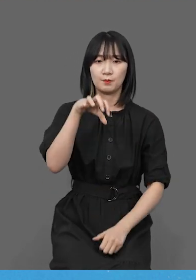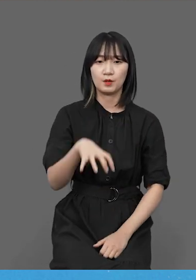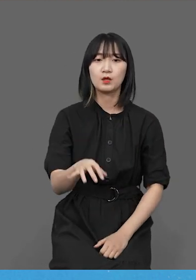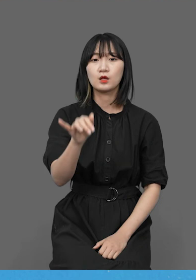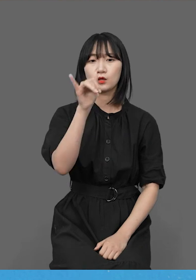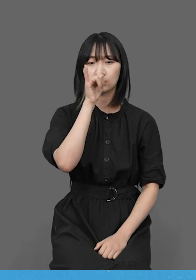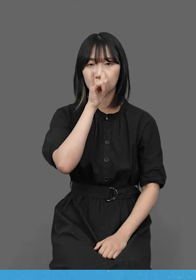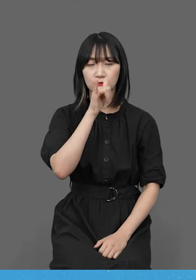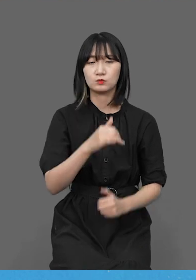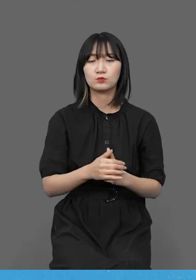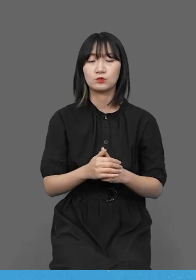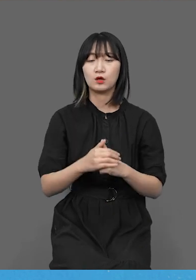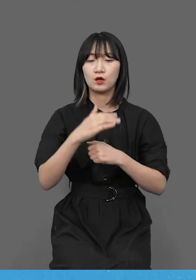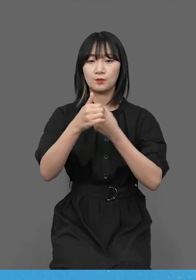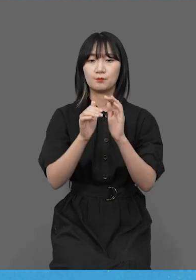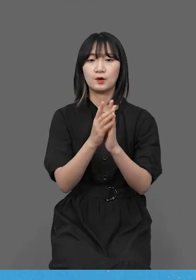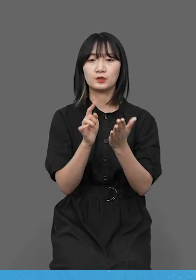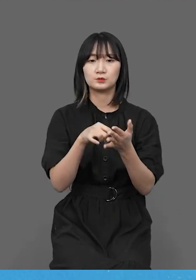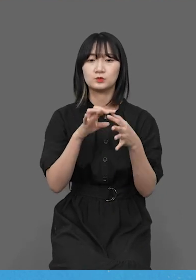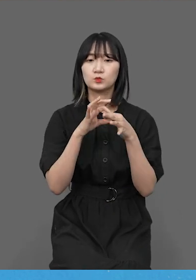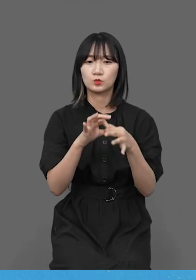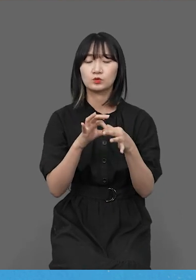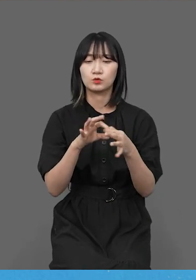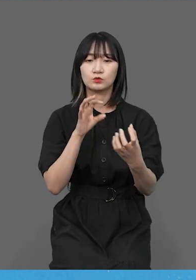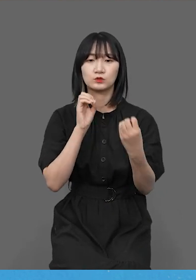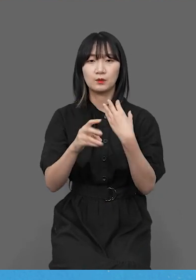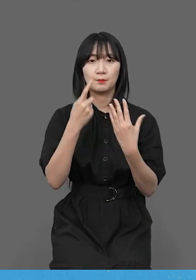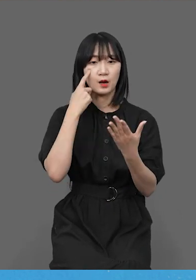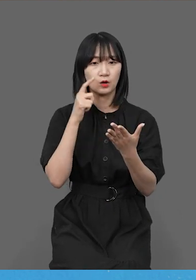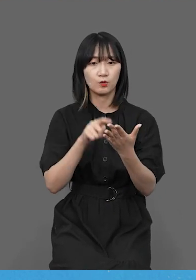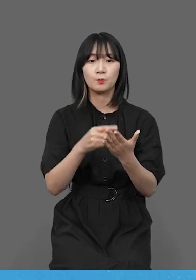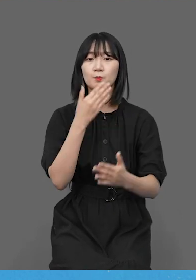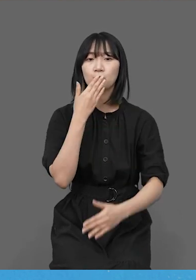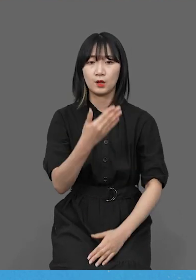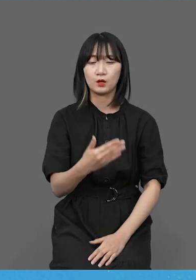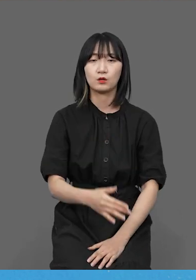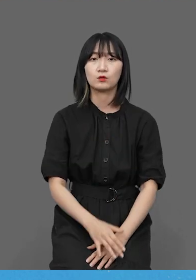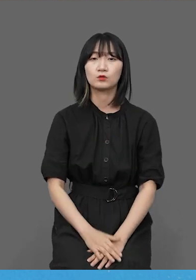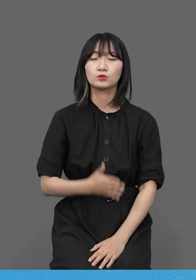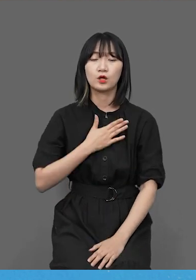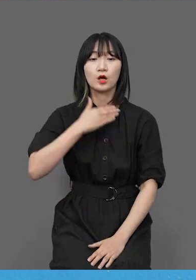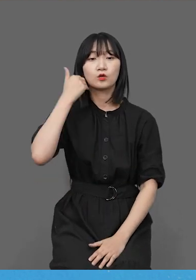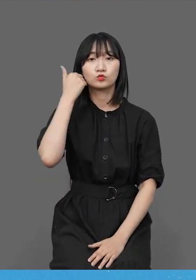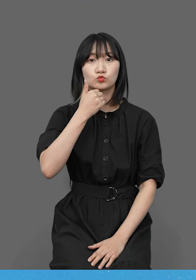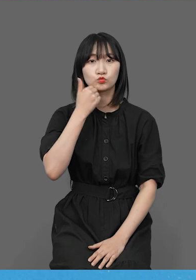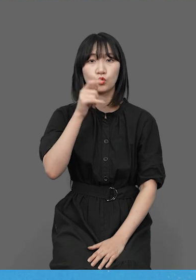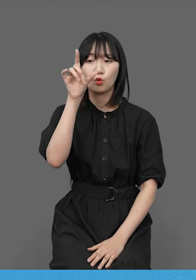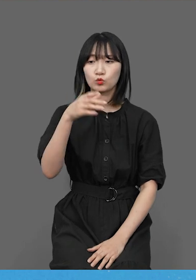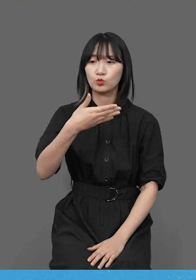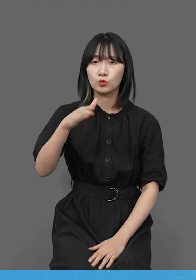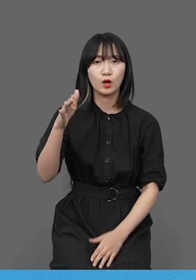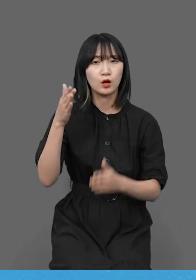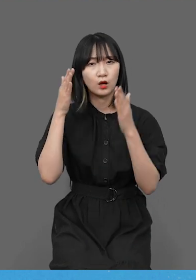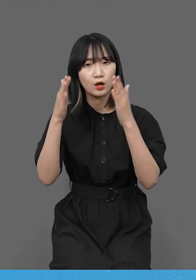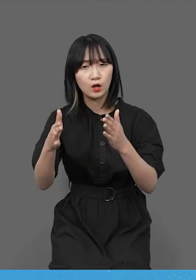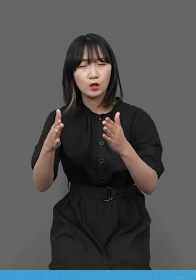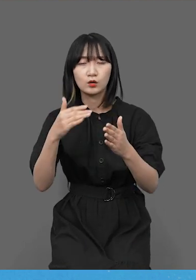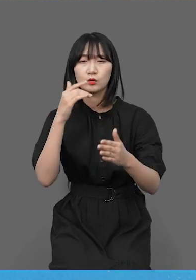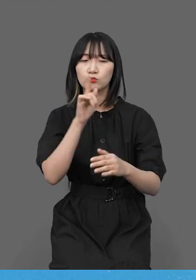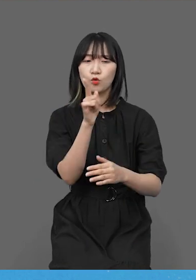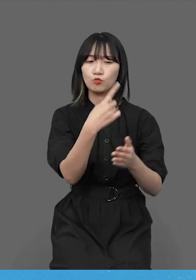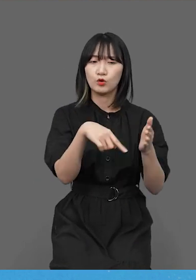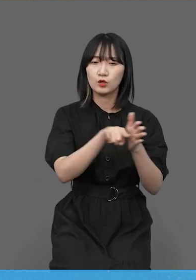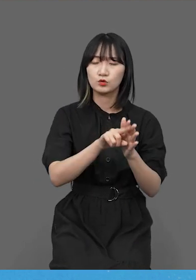것입니다. 말씀을 통해서 우리가 그 답을 찾는 거예요. 내가 누구이며 어디로 가며 무엇을 위해서